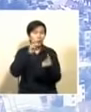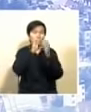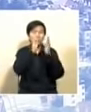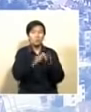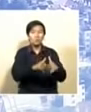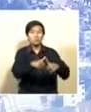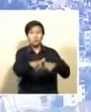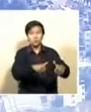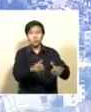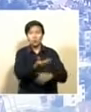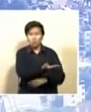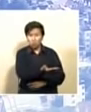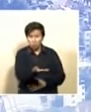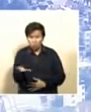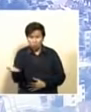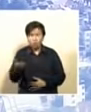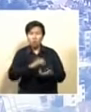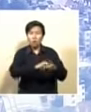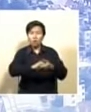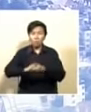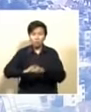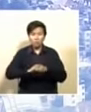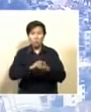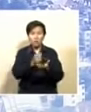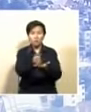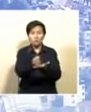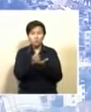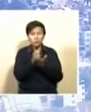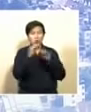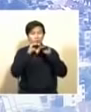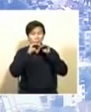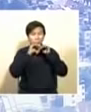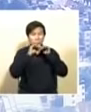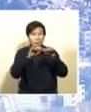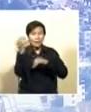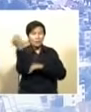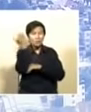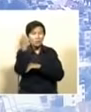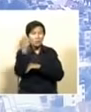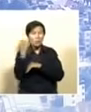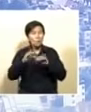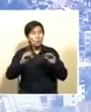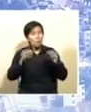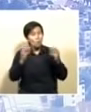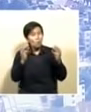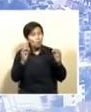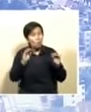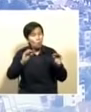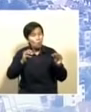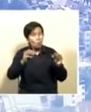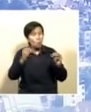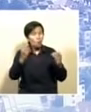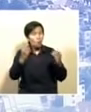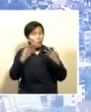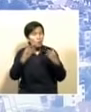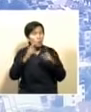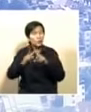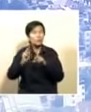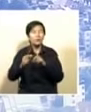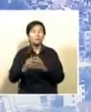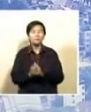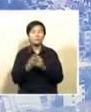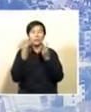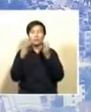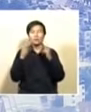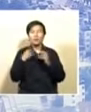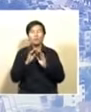จสิ้นแล้วกันนะครับต้องกราบขอบพระคุณท่านนายกกราบขอบพระคุณมาด้วยนะครับขอบพระคุณครับครับผมจะไม่ได้เสียเวลาจะเริ่มต้นไปที่สถานการณ์